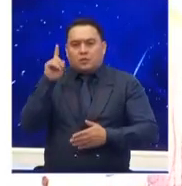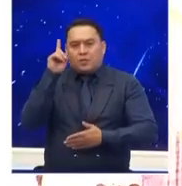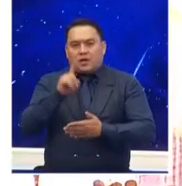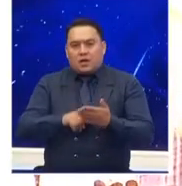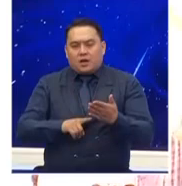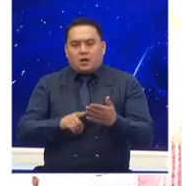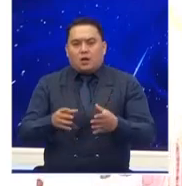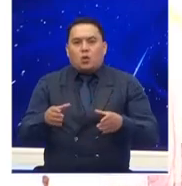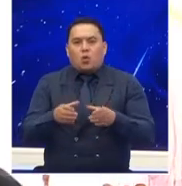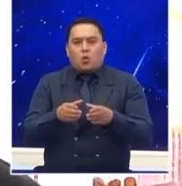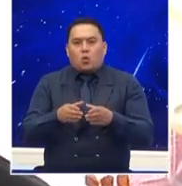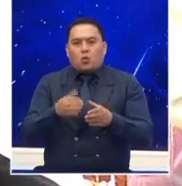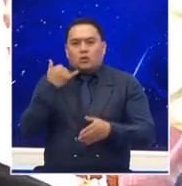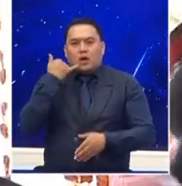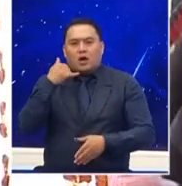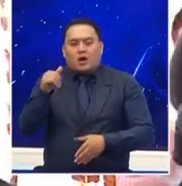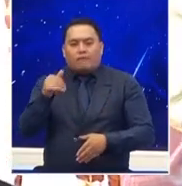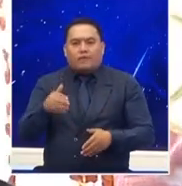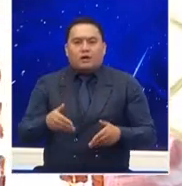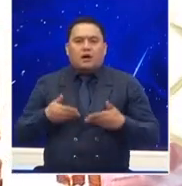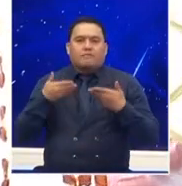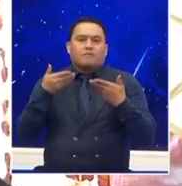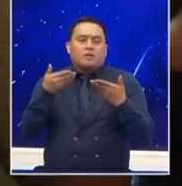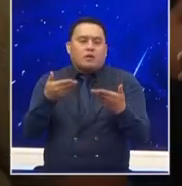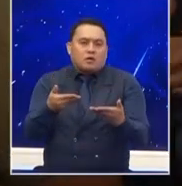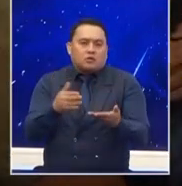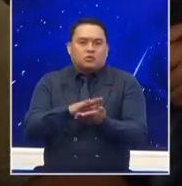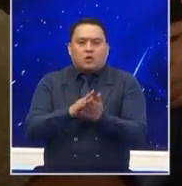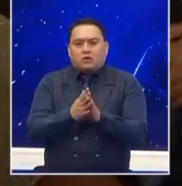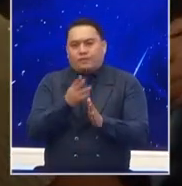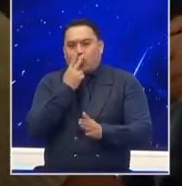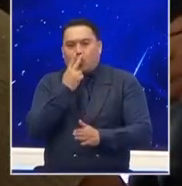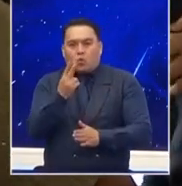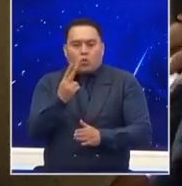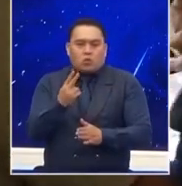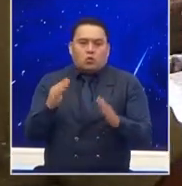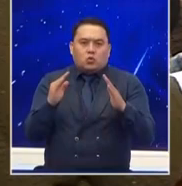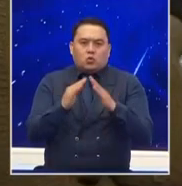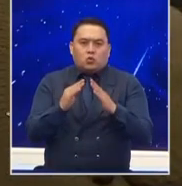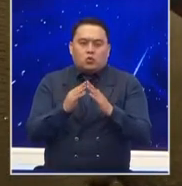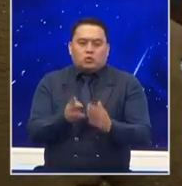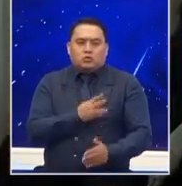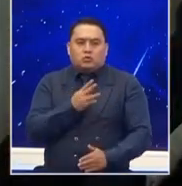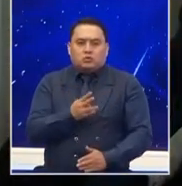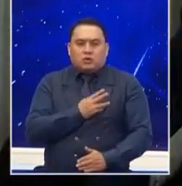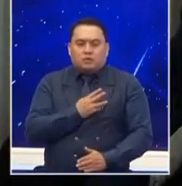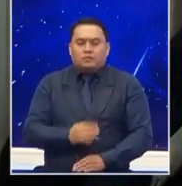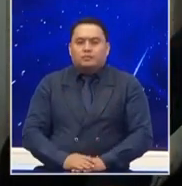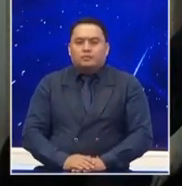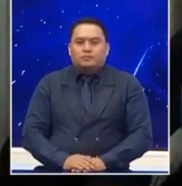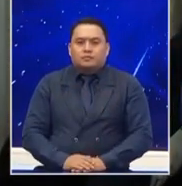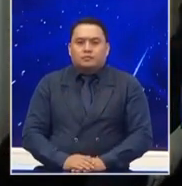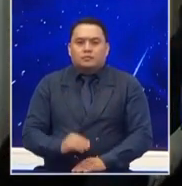болғандықтан қор еріктілеріне хабар беріпті. Ондағысы жағдайларына қарайласып, үйлі болса екен деген ниет. Жетісу